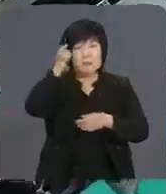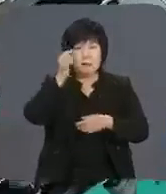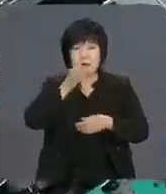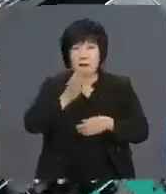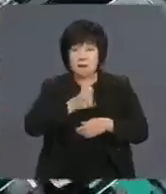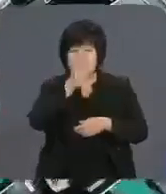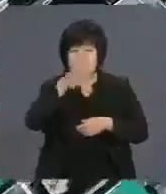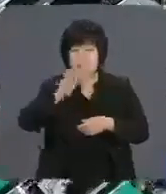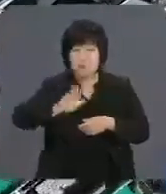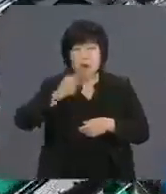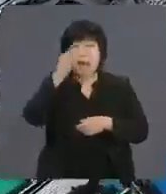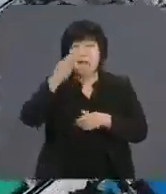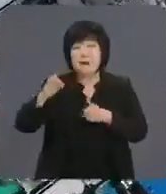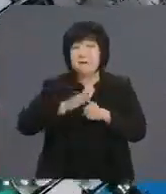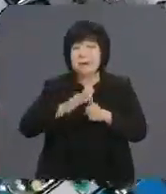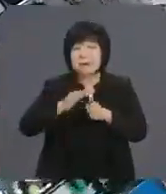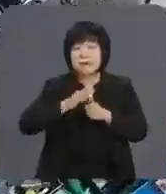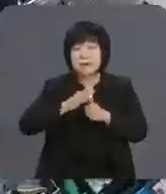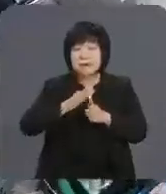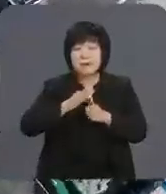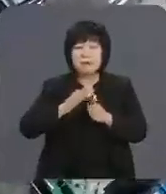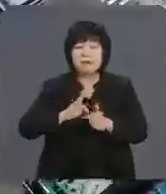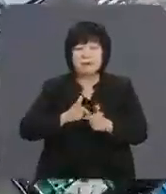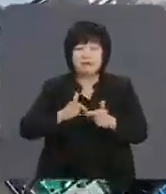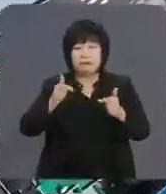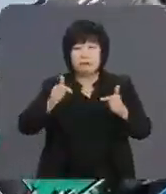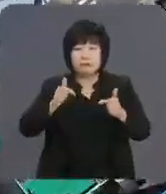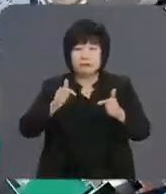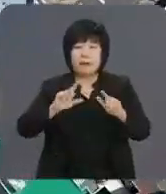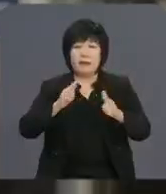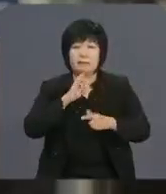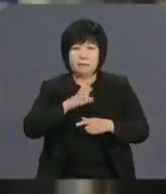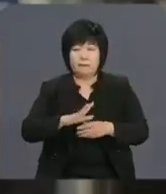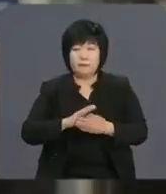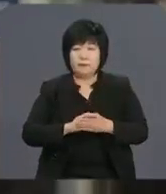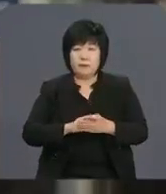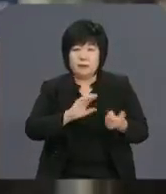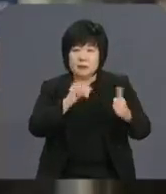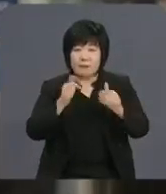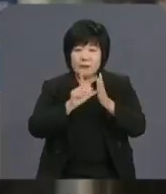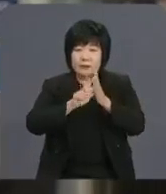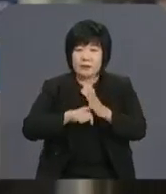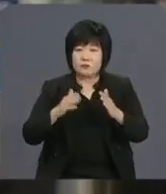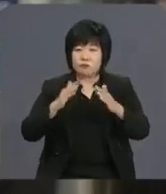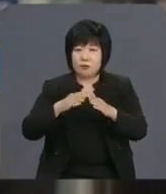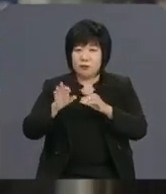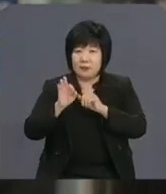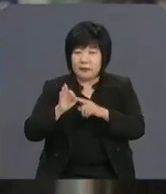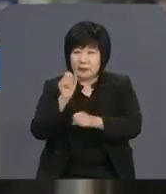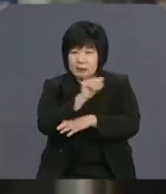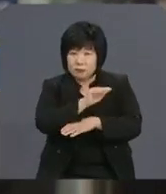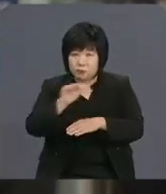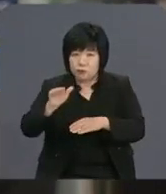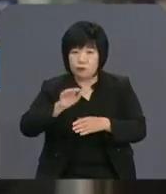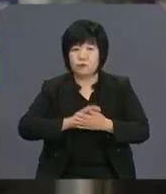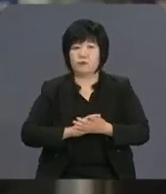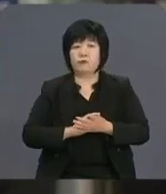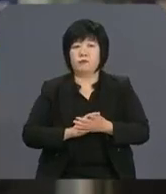매달 받는 연금액이 리지 않을 뿐입니다 사망당시 주택가격을 기준으로